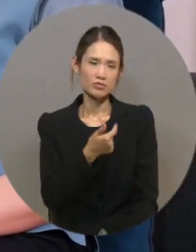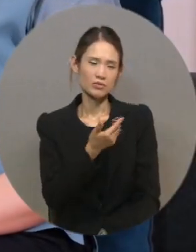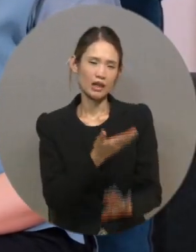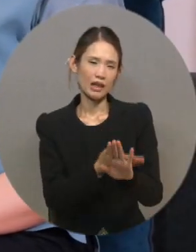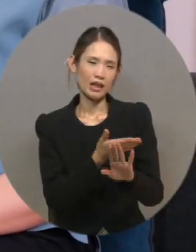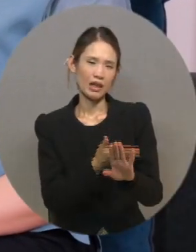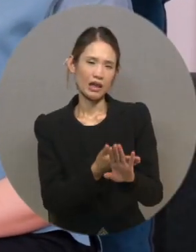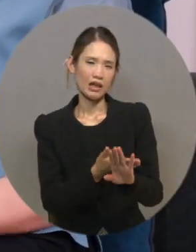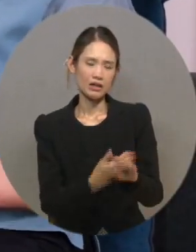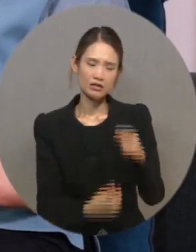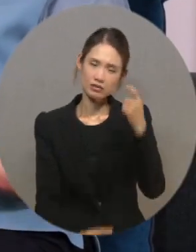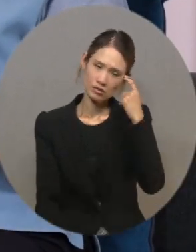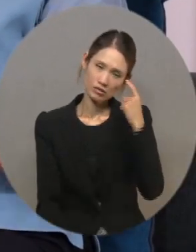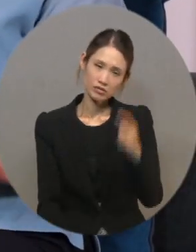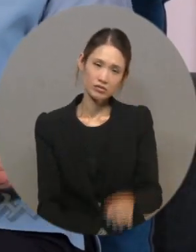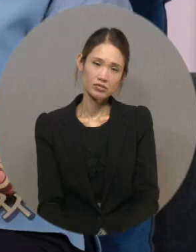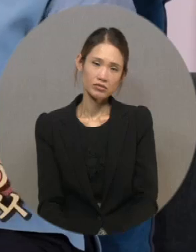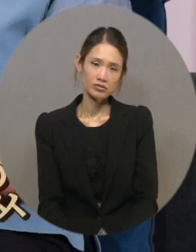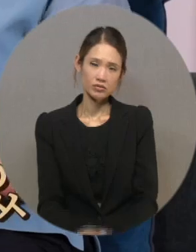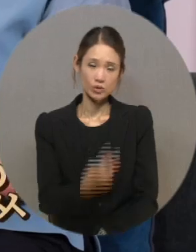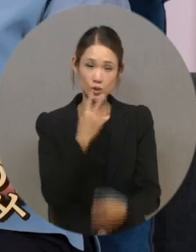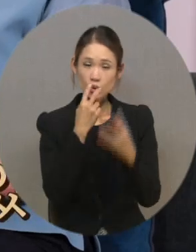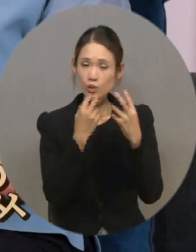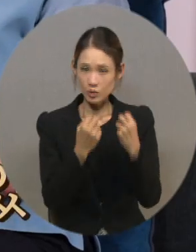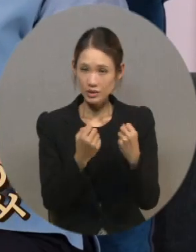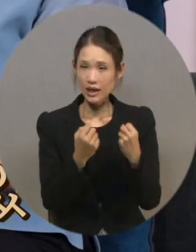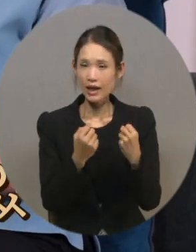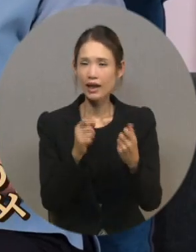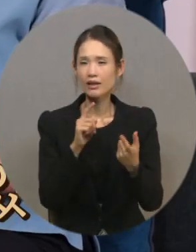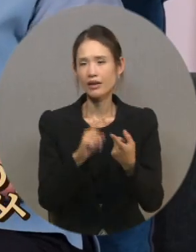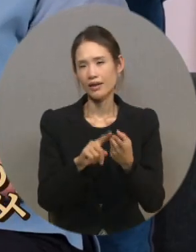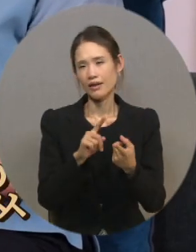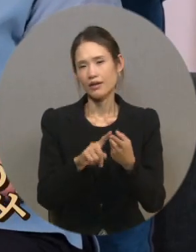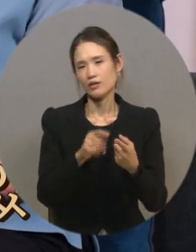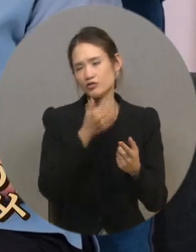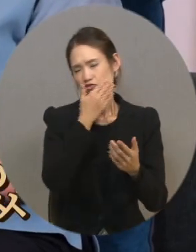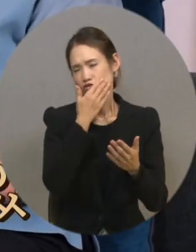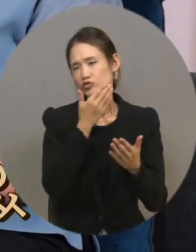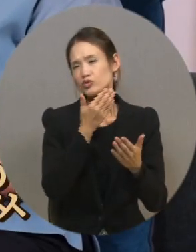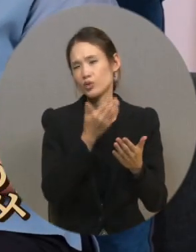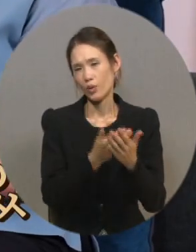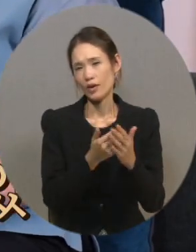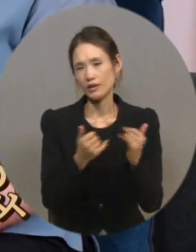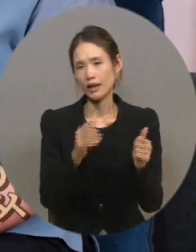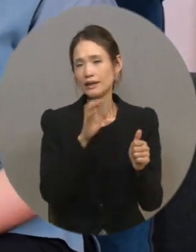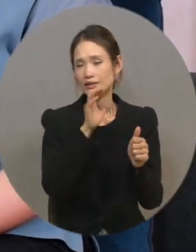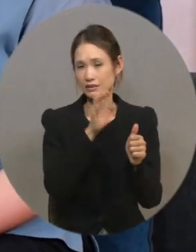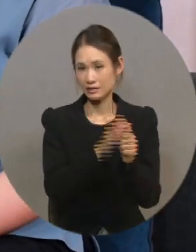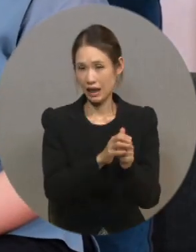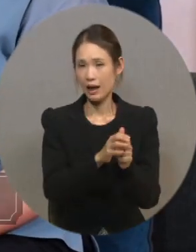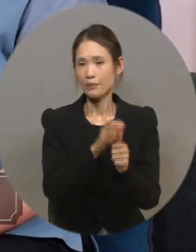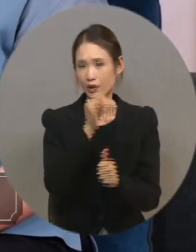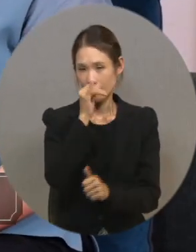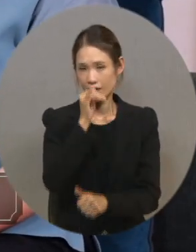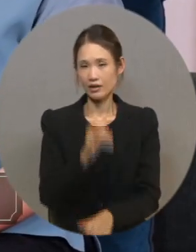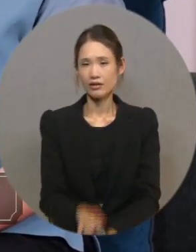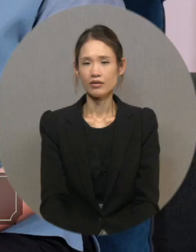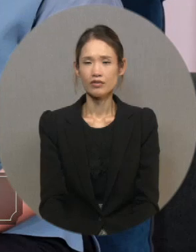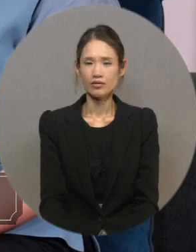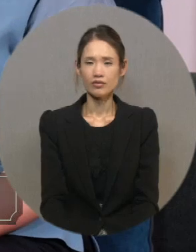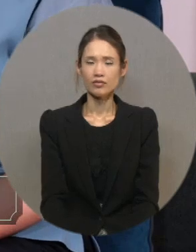생각을 하고, 그리고 너희들은 존재 자체가 굉장히 중요한 사람이고 사명이 있다.